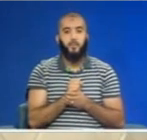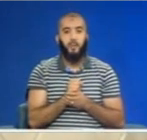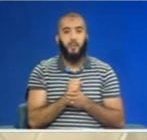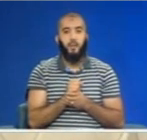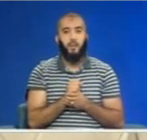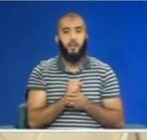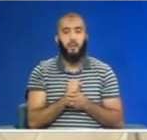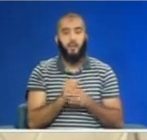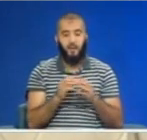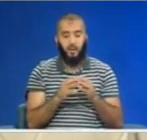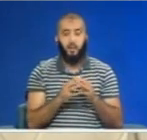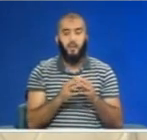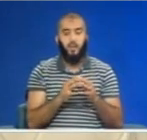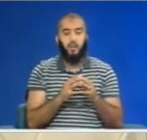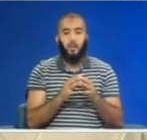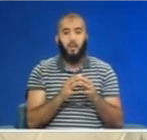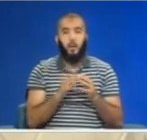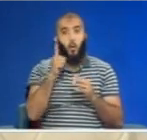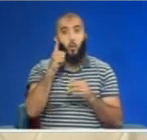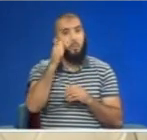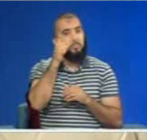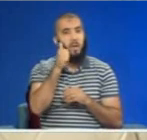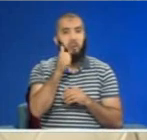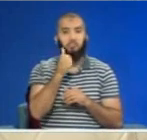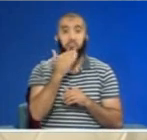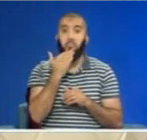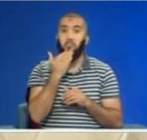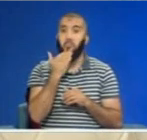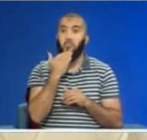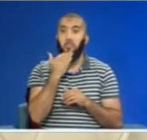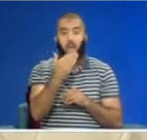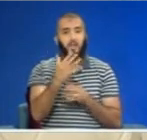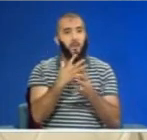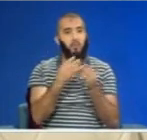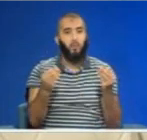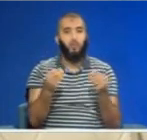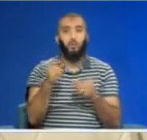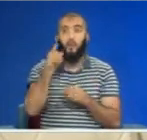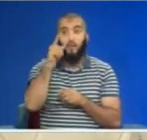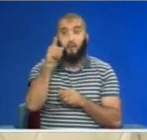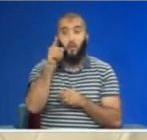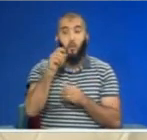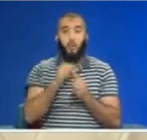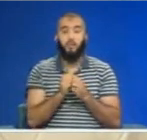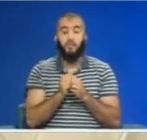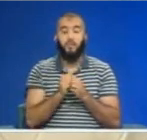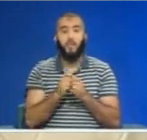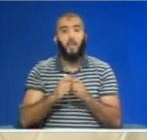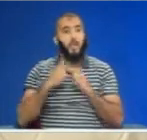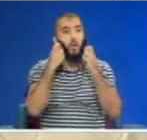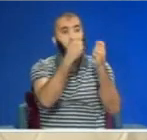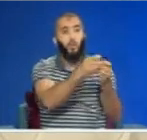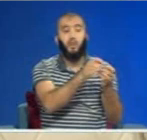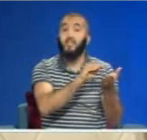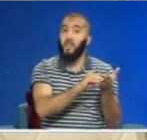وصاحب الخروف أيضا نبل منه تنازل عن 5000 دينار هبة أو صدقة